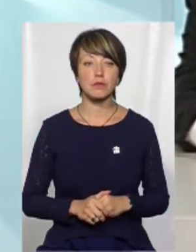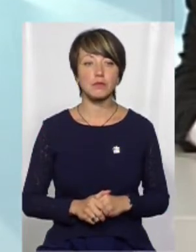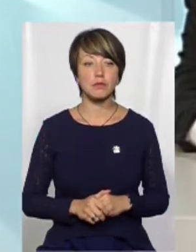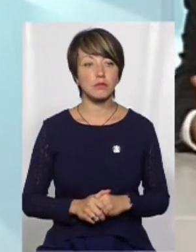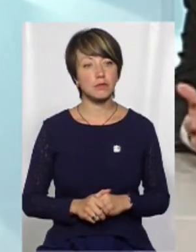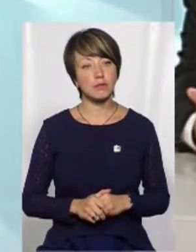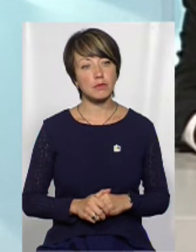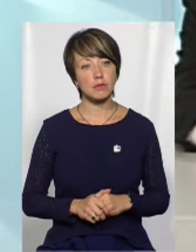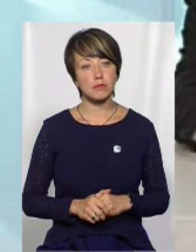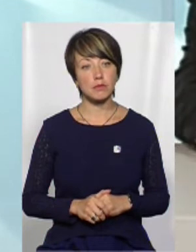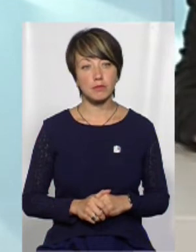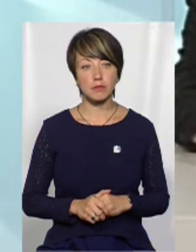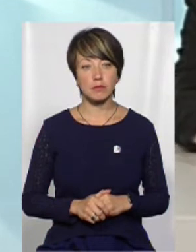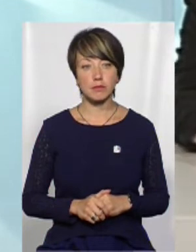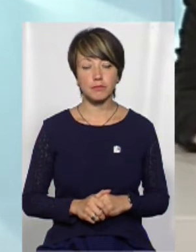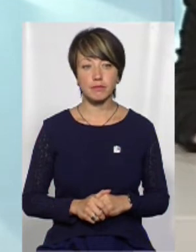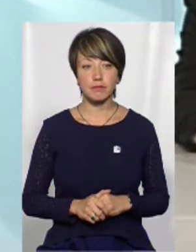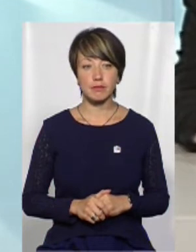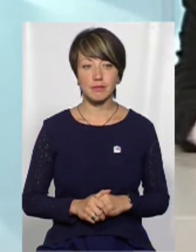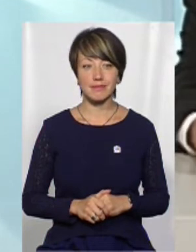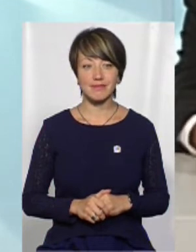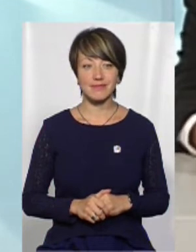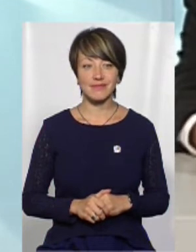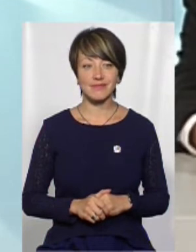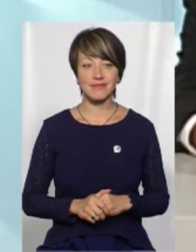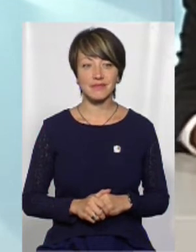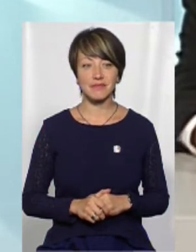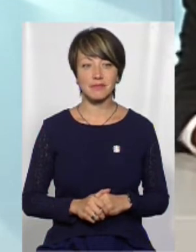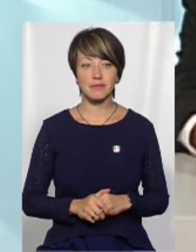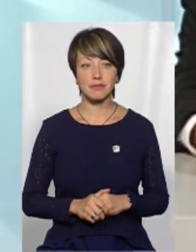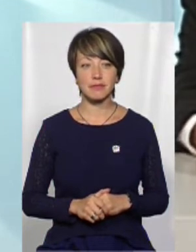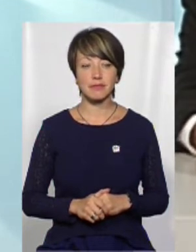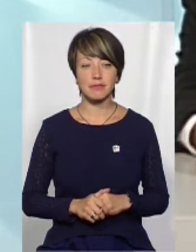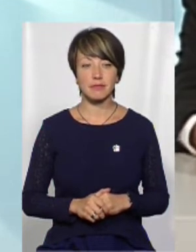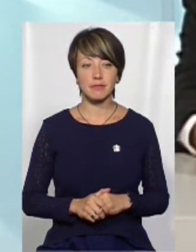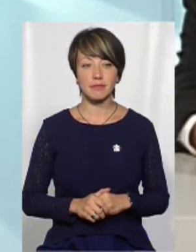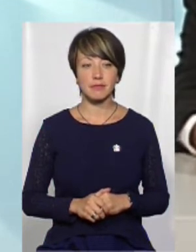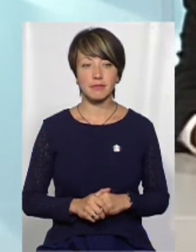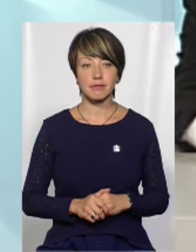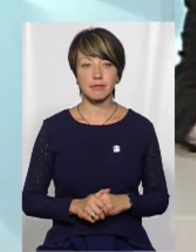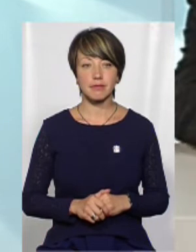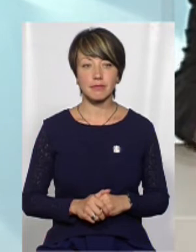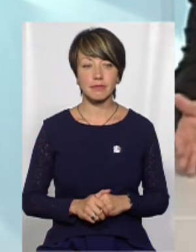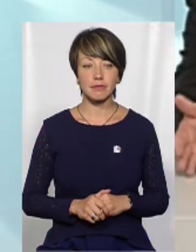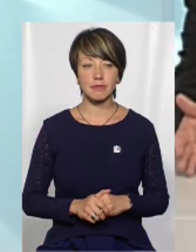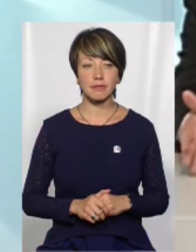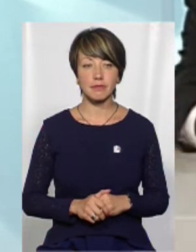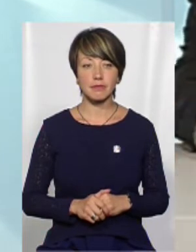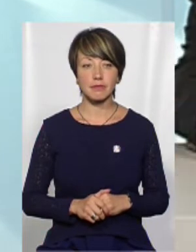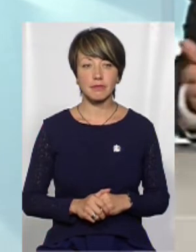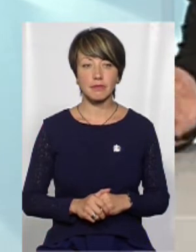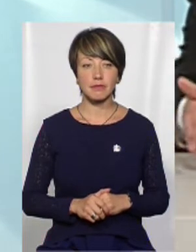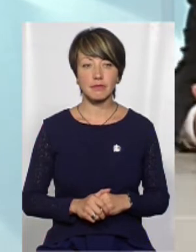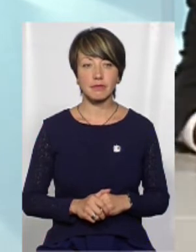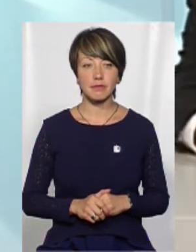Oui, oui, ces marques. D'abord, les marques françaises sont très, très importantes. Aujourd'hui, il n'y a plus de petites marques en France. C'est tous des grands distributeurs qui ont